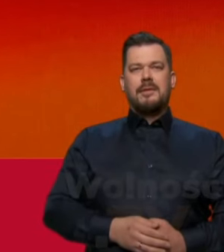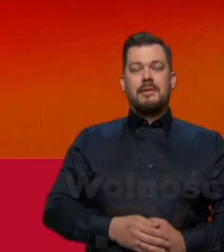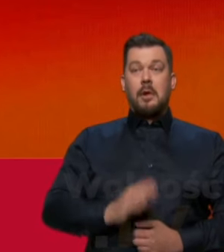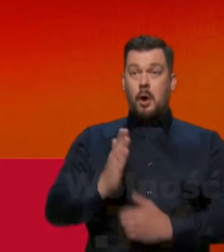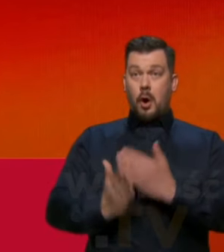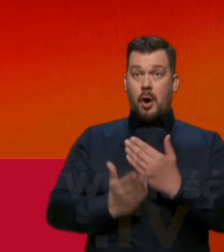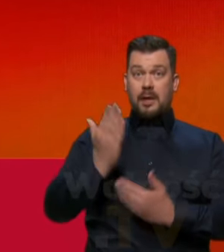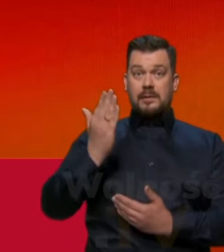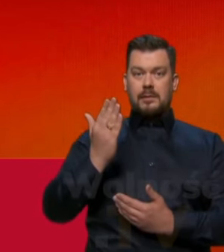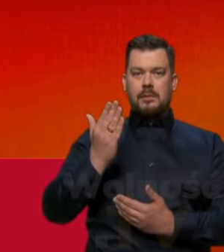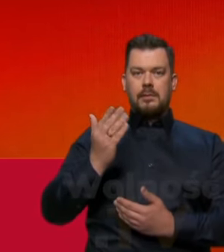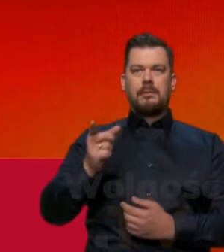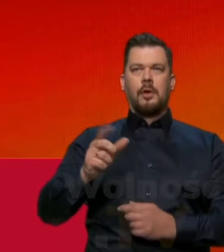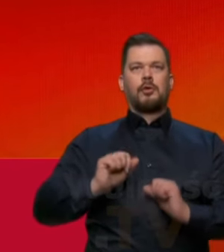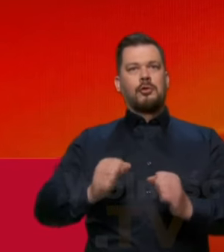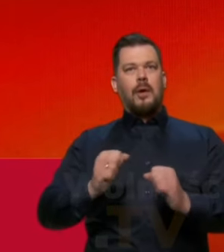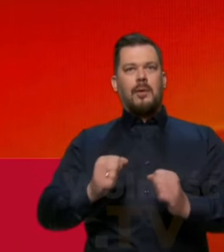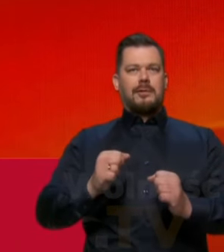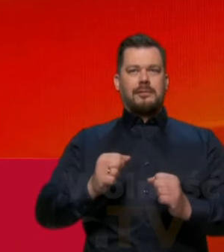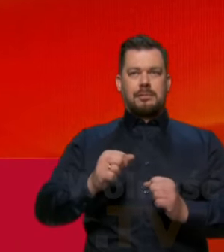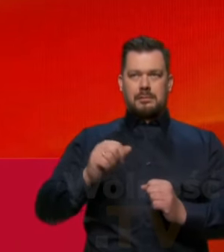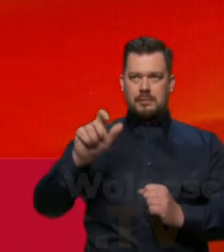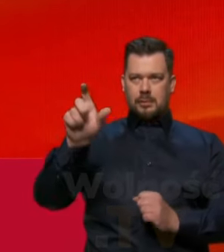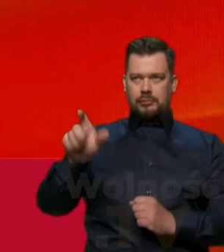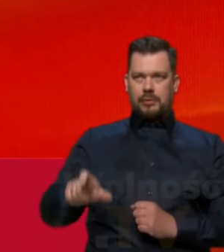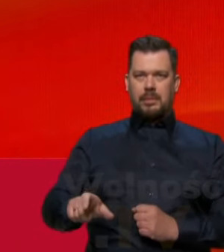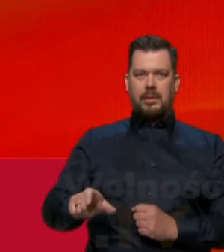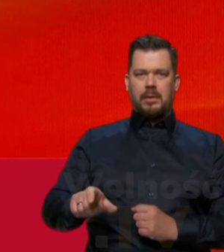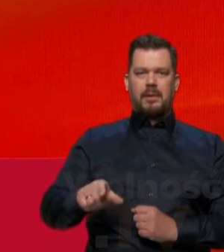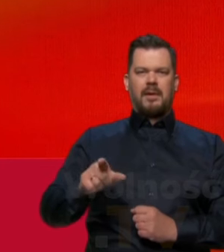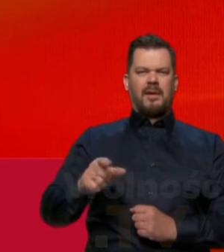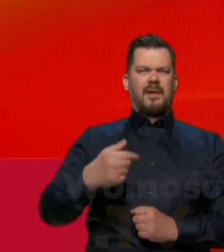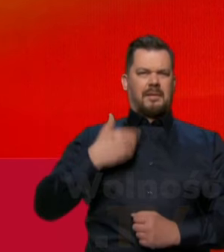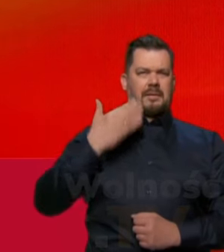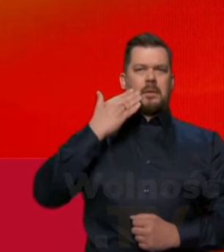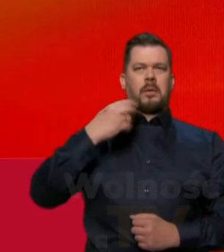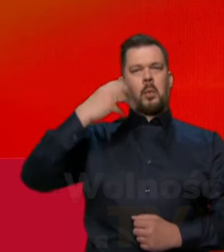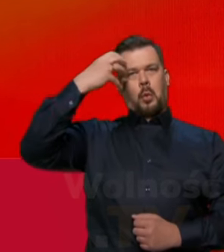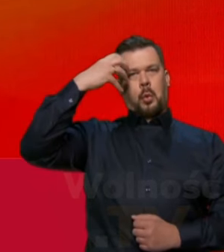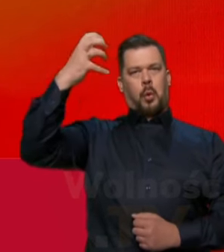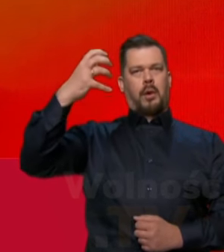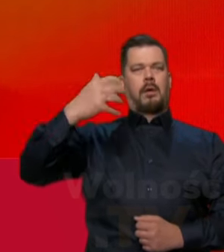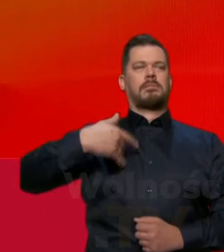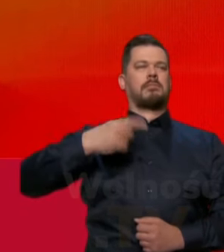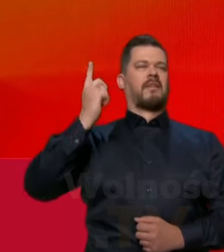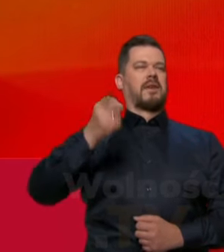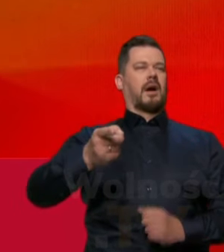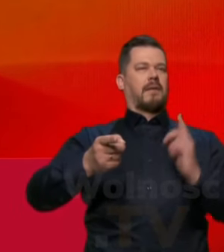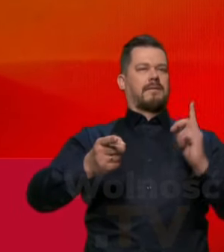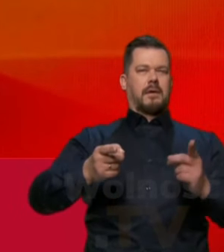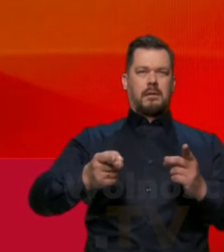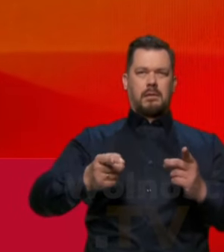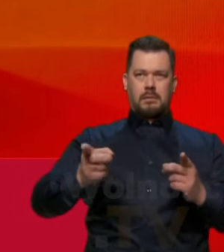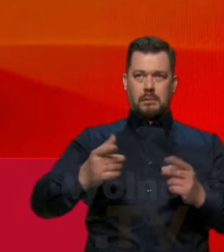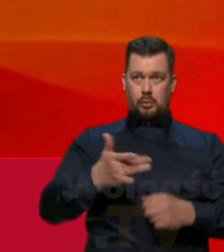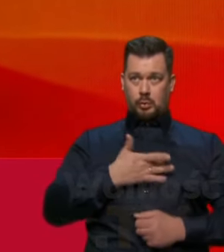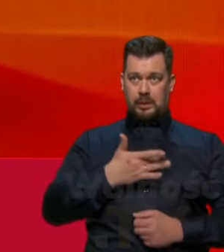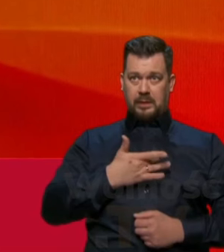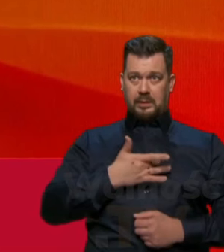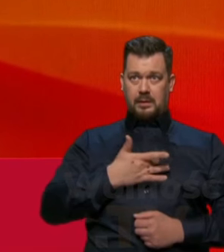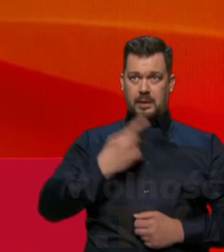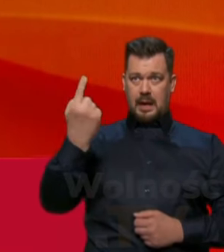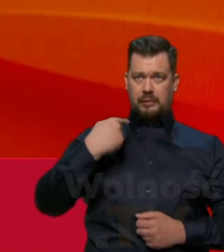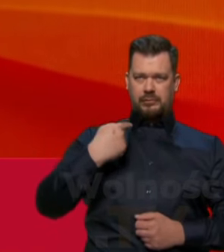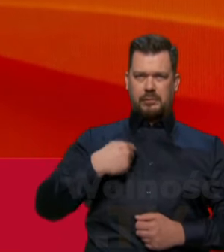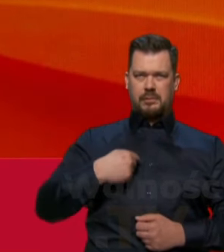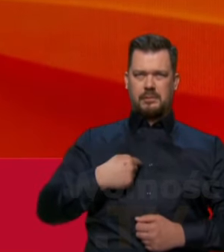niektórzy działacze, również tutaj obecni, sami mianują się królami i mówią, jak mają wyglądać nasze sumienia, jak mają